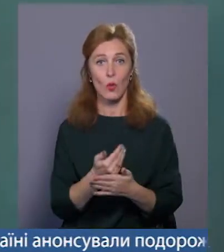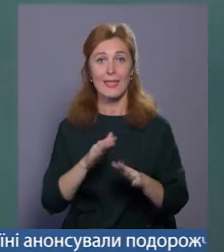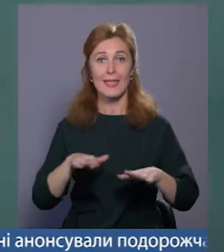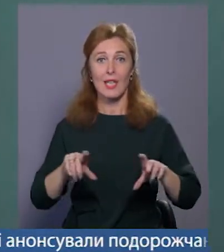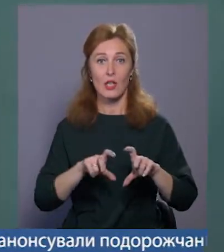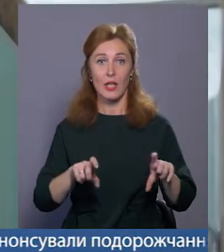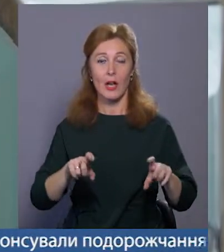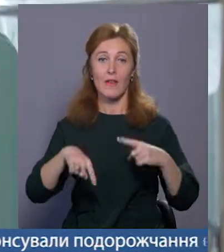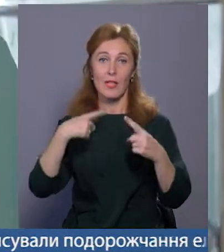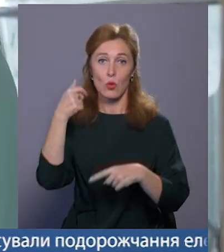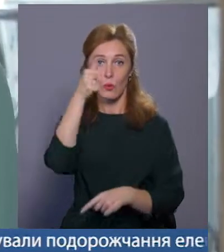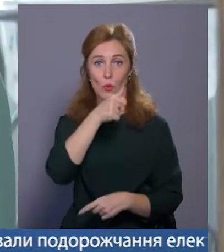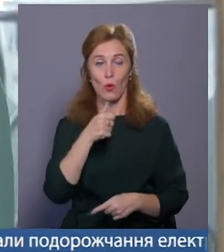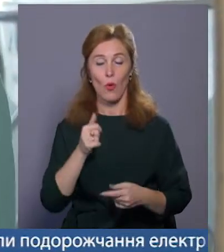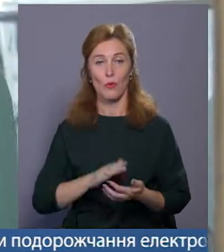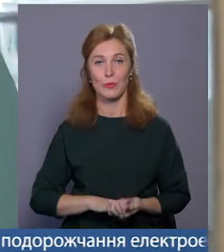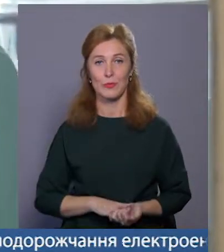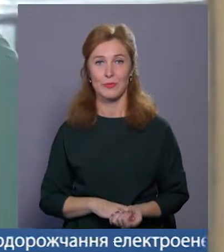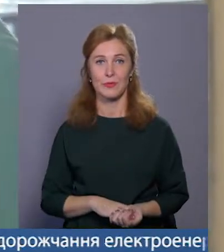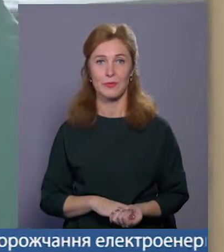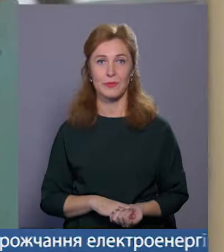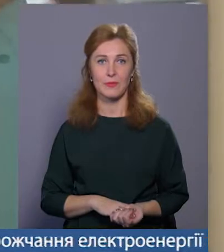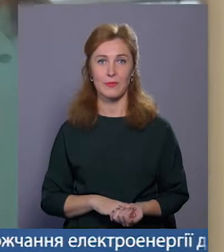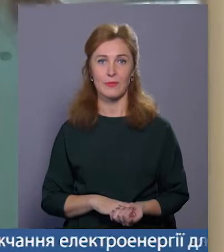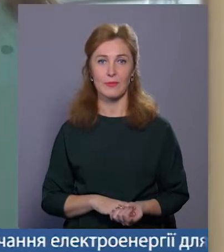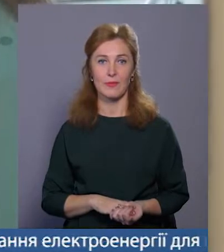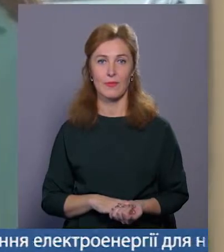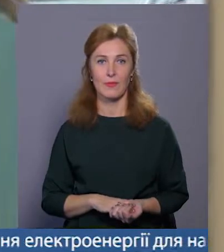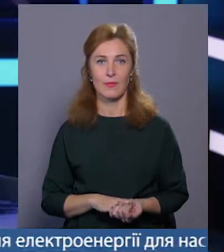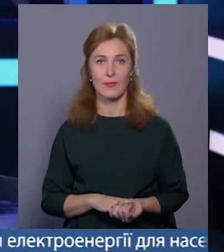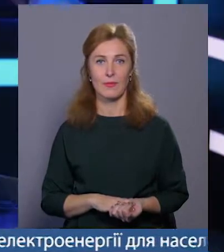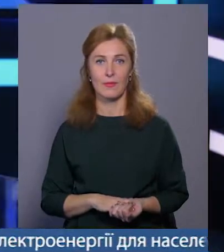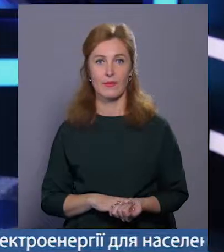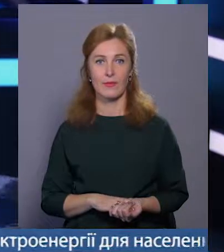уже наступного року. Вікторія Паламар, Володимир Паламар. Новини міста.